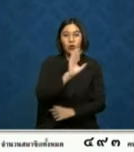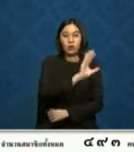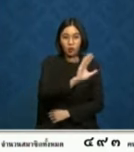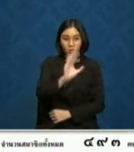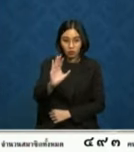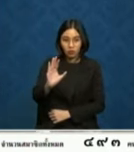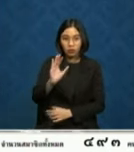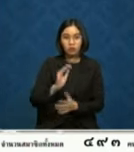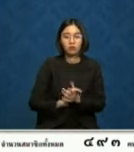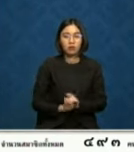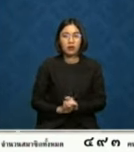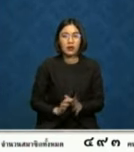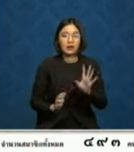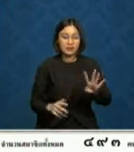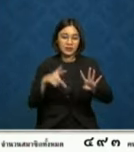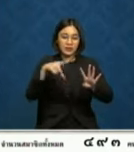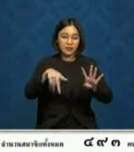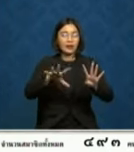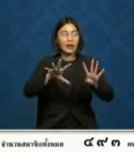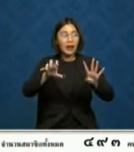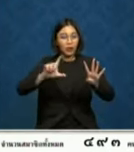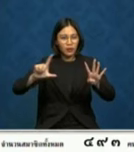ครับ 4,500